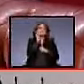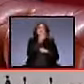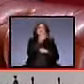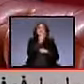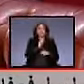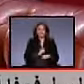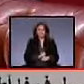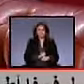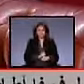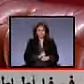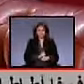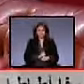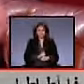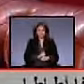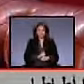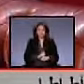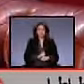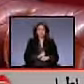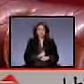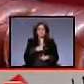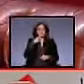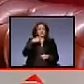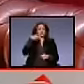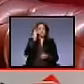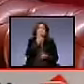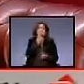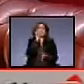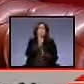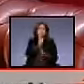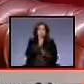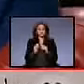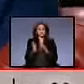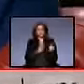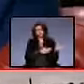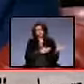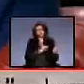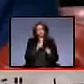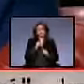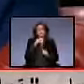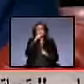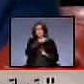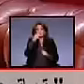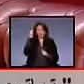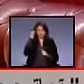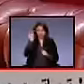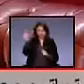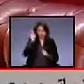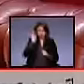فالله يكون في عون الاثنين وأنا معاهم، يعني خالد الصاوي طبعا، نيلي كريم. الدور اختارك ولا أنت اللي